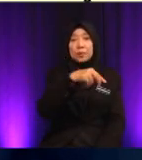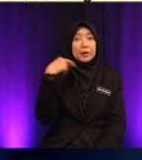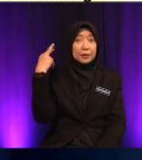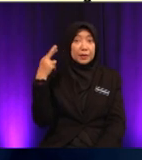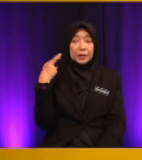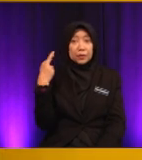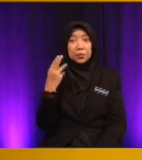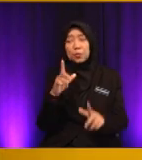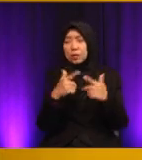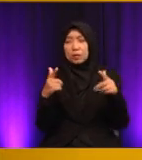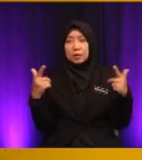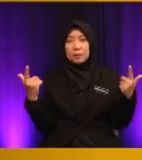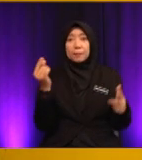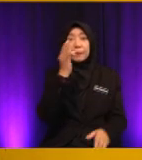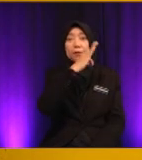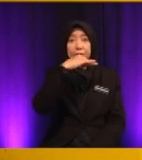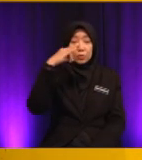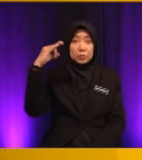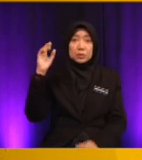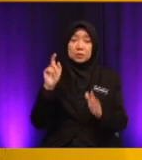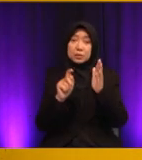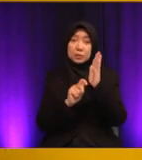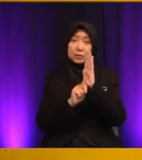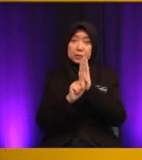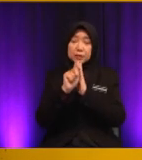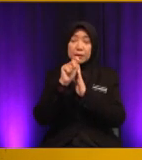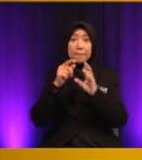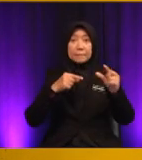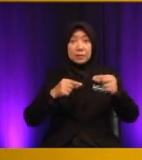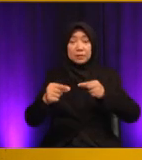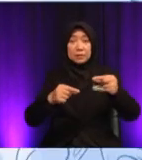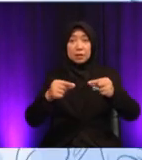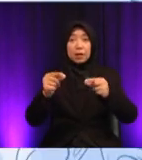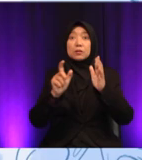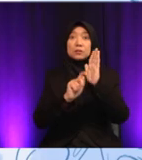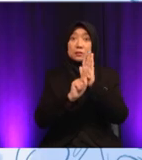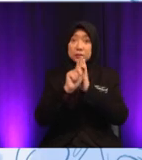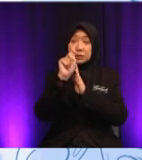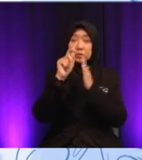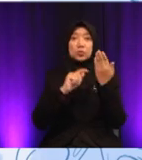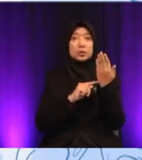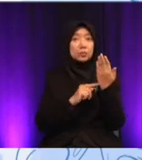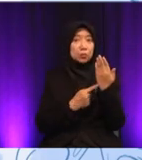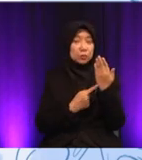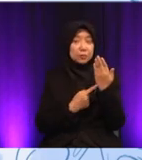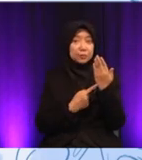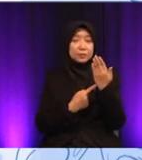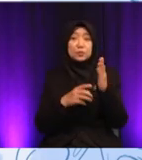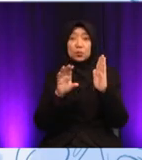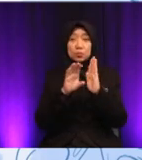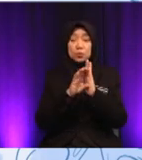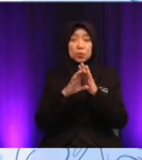semakin tinggi jadi bila bergerak ke arah sana frekuensinya semakin tinggi kita menggunakan Oke contoh tadi kita ada suhu badan